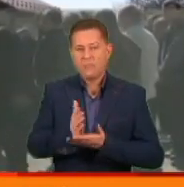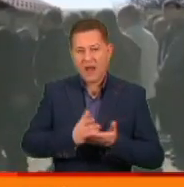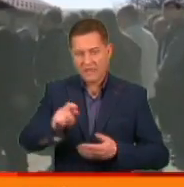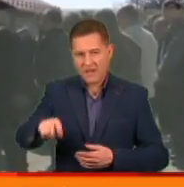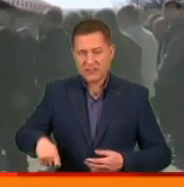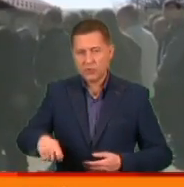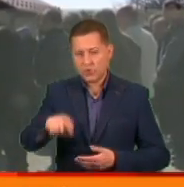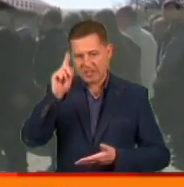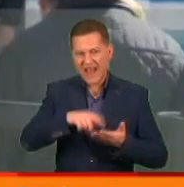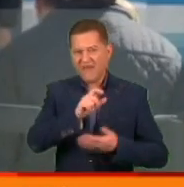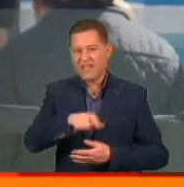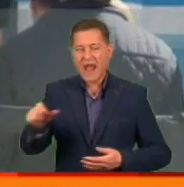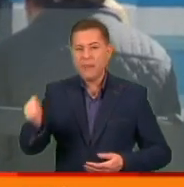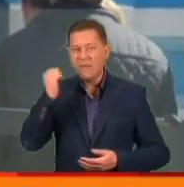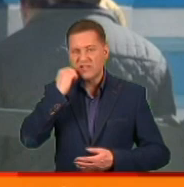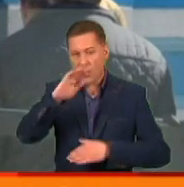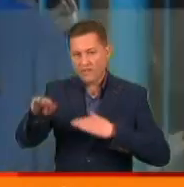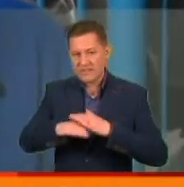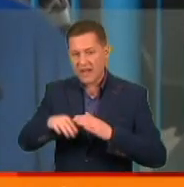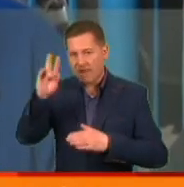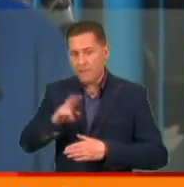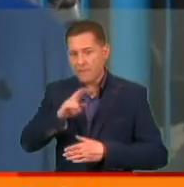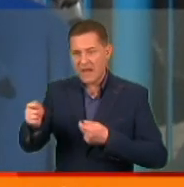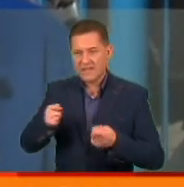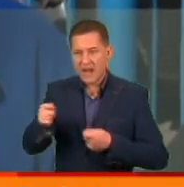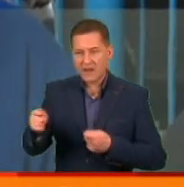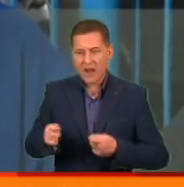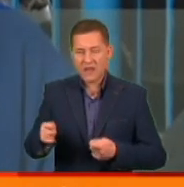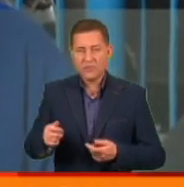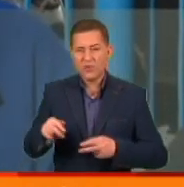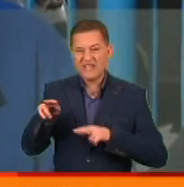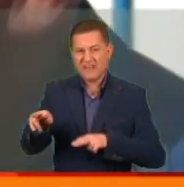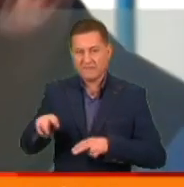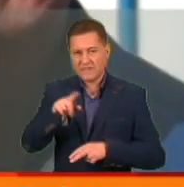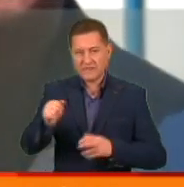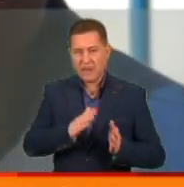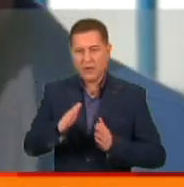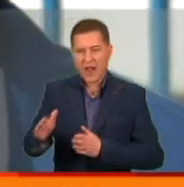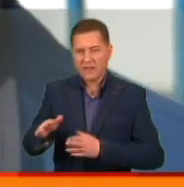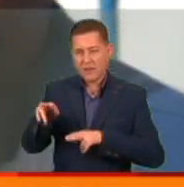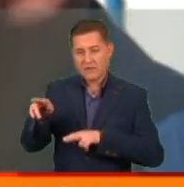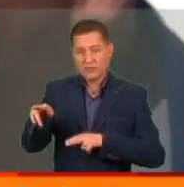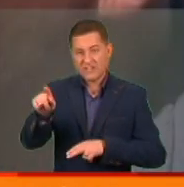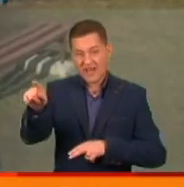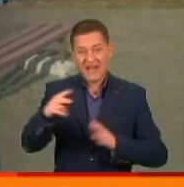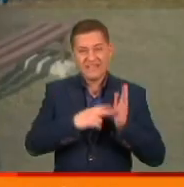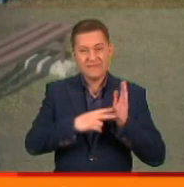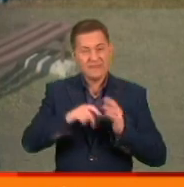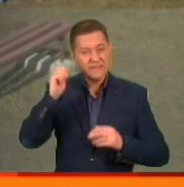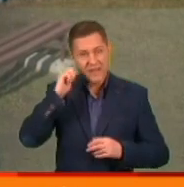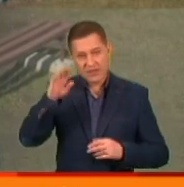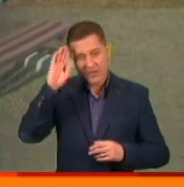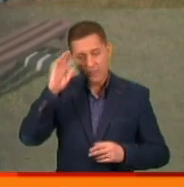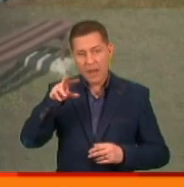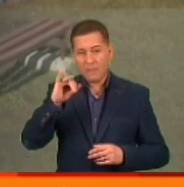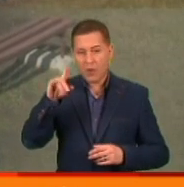для вірян Московського патріархату. А дивимось за порядком, що тут робиться. За богослужінням спостерігає 70-річний пан Микола.